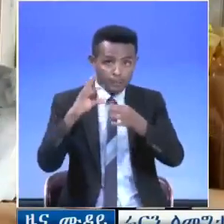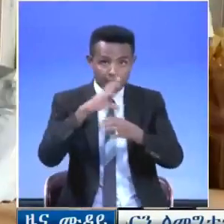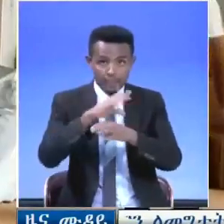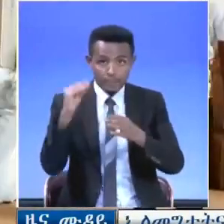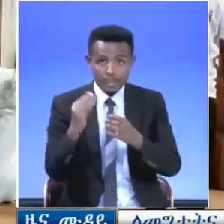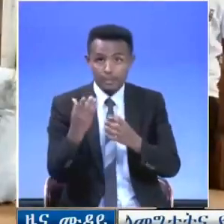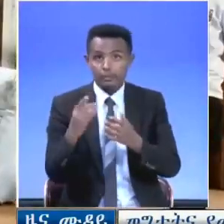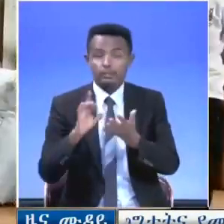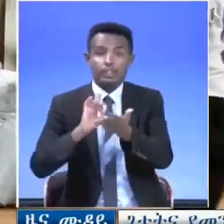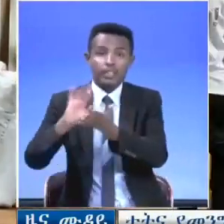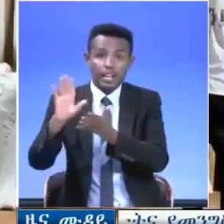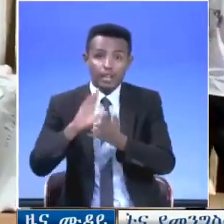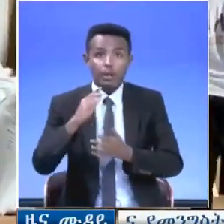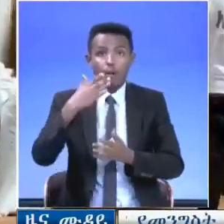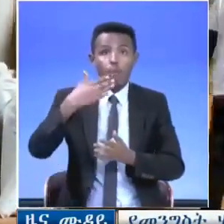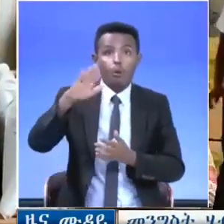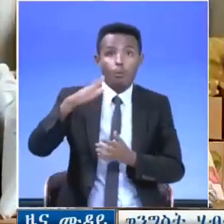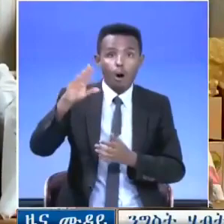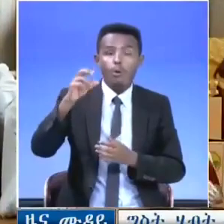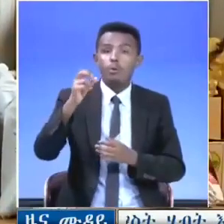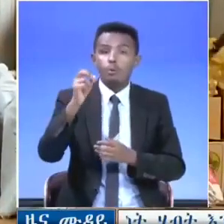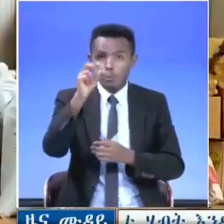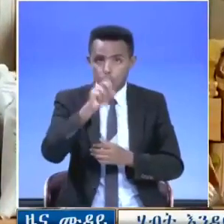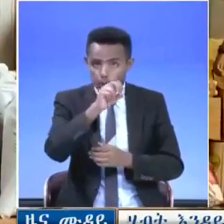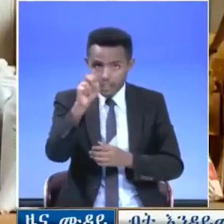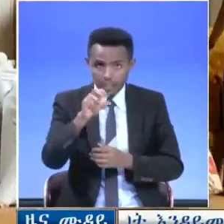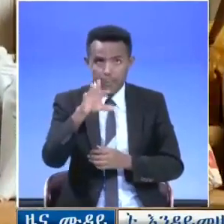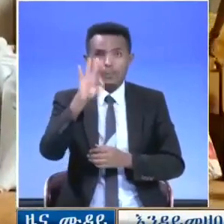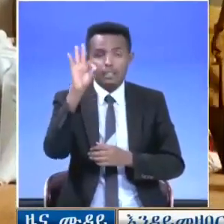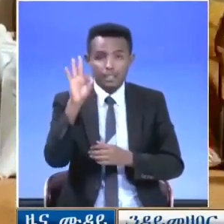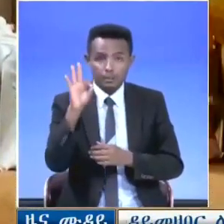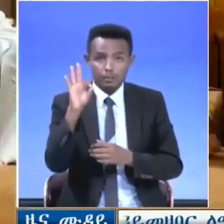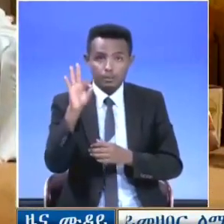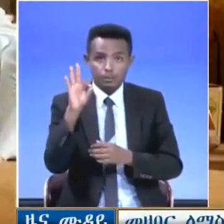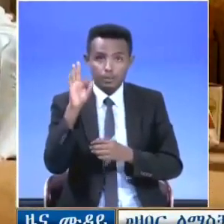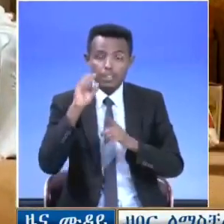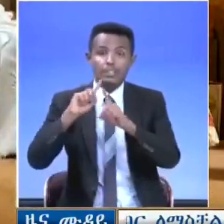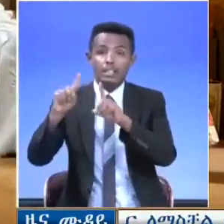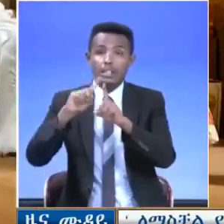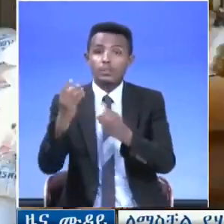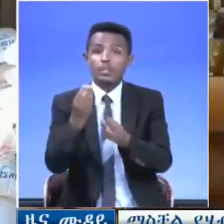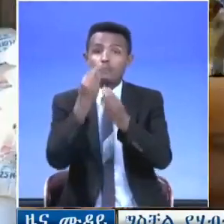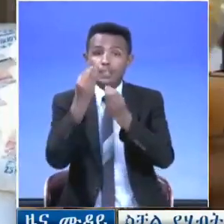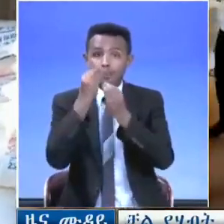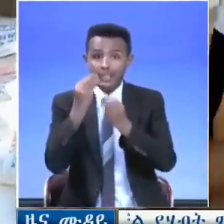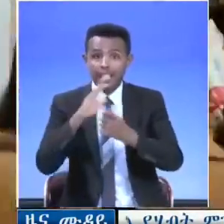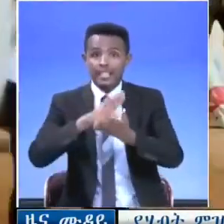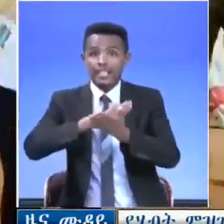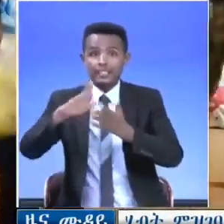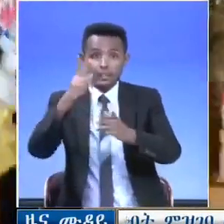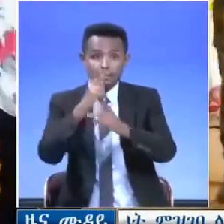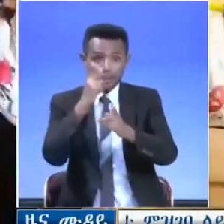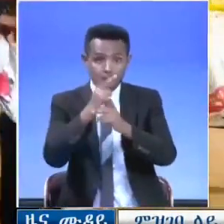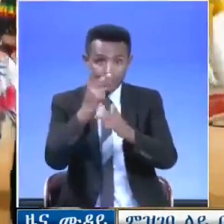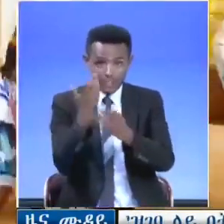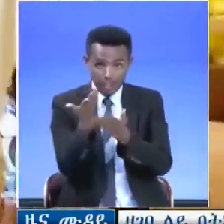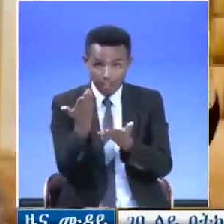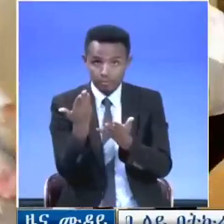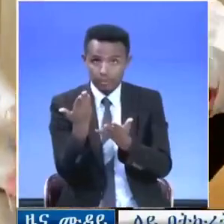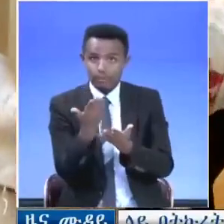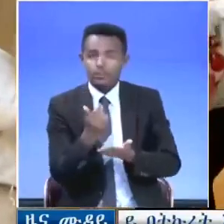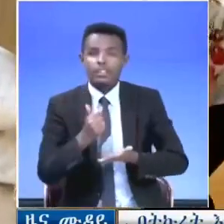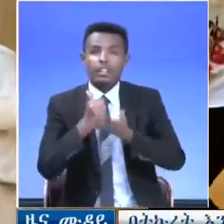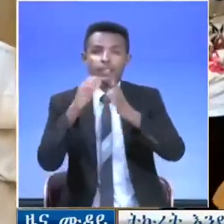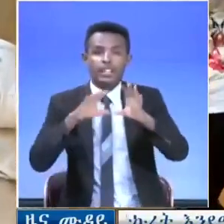ወረዳ ከካምፑጪ በተለያዩ ቀበሌዎች ለሚገኙ ተፈናቃዮች የምግብና የንጽህና መጠበቂያ ቁሳቁስ ድጋፍ አድርገዋል። አለን ዓለም አቀፍ የአማራ